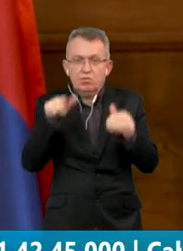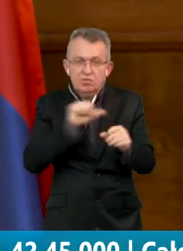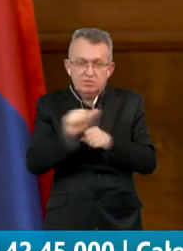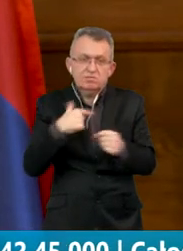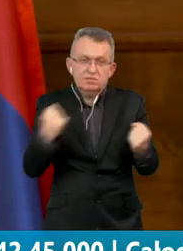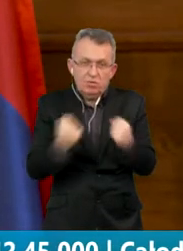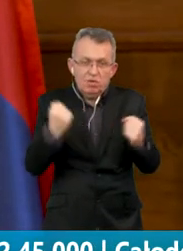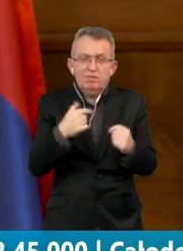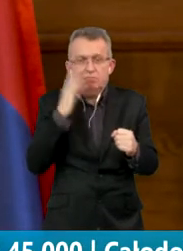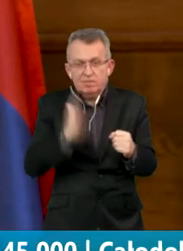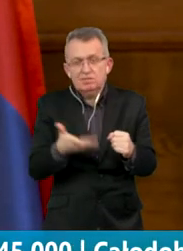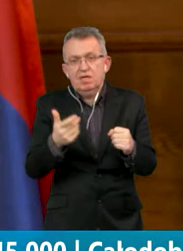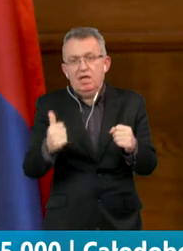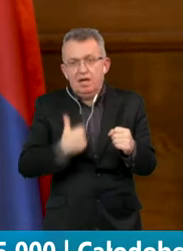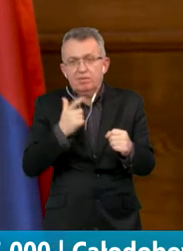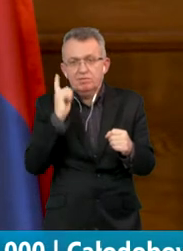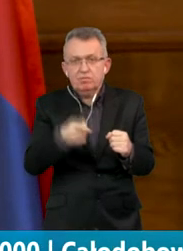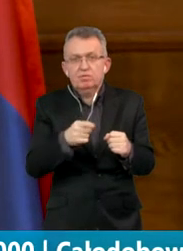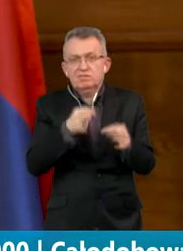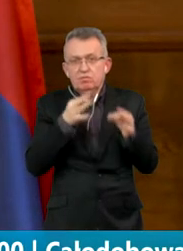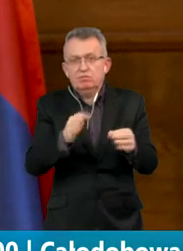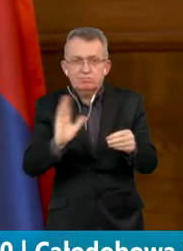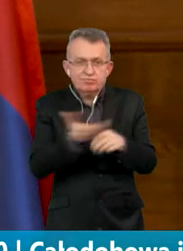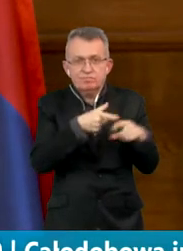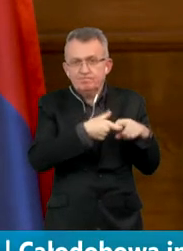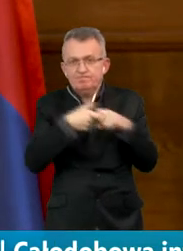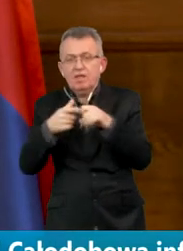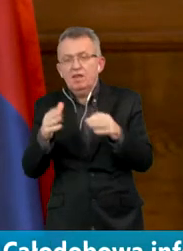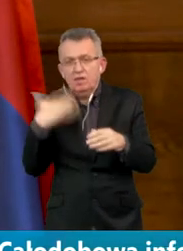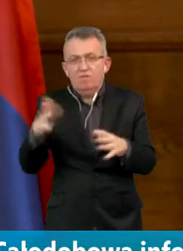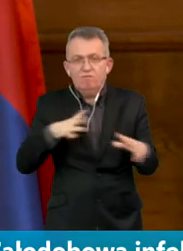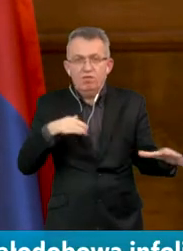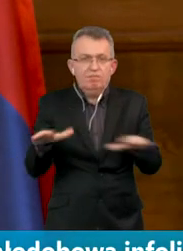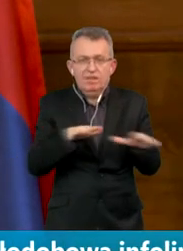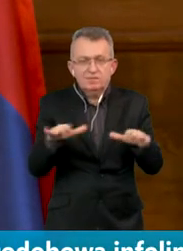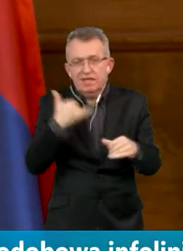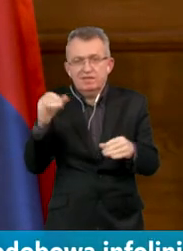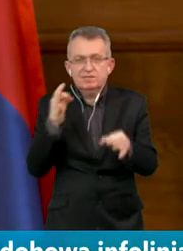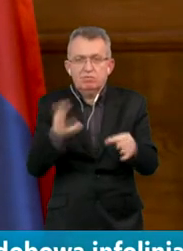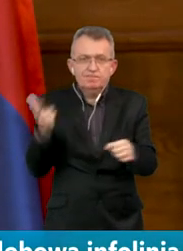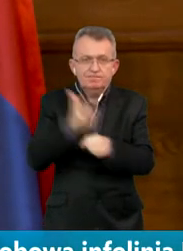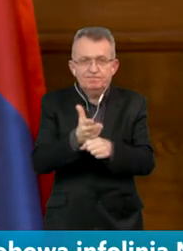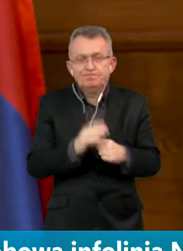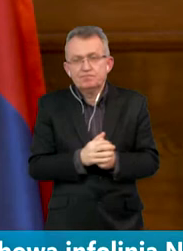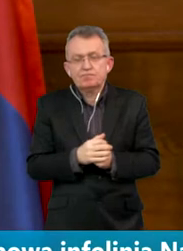podejmiemy działania, podejmiemy interwencje i na pewno zostaną scholowane, uwalniając te miejsca dla innych samochodów.